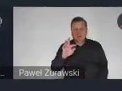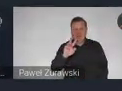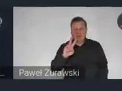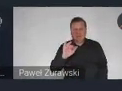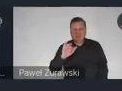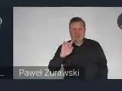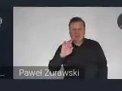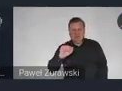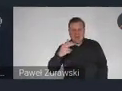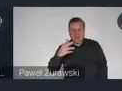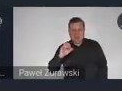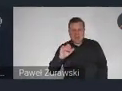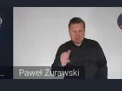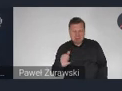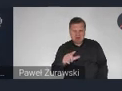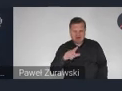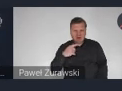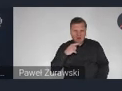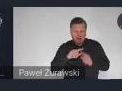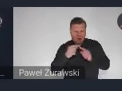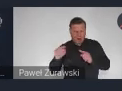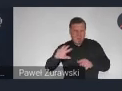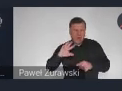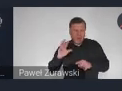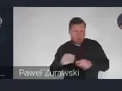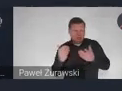brzmi dosyć skomplikowanie